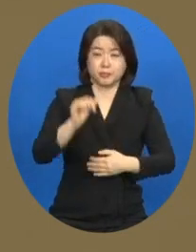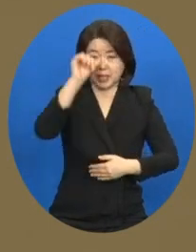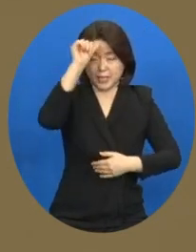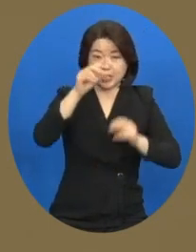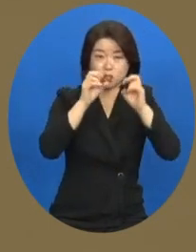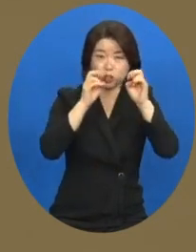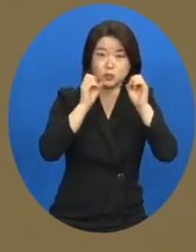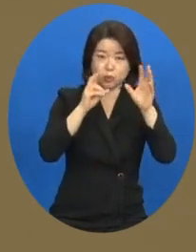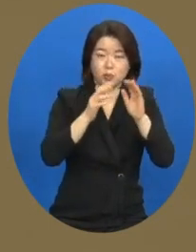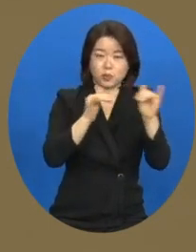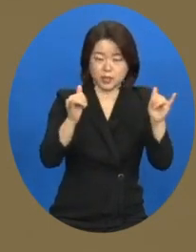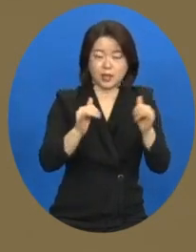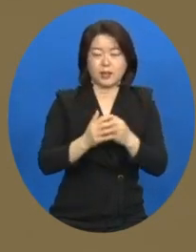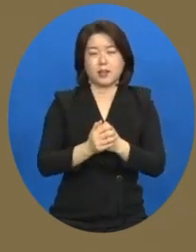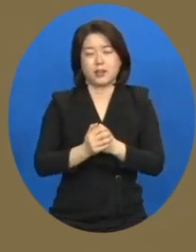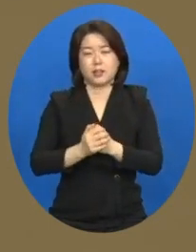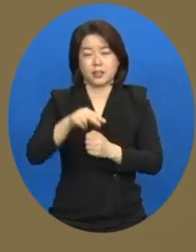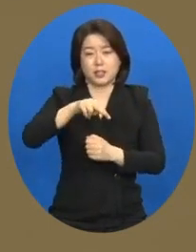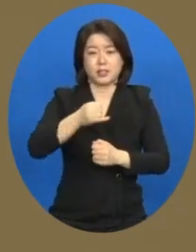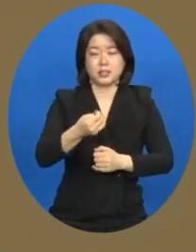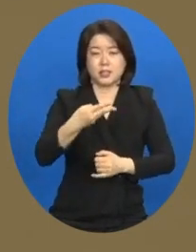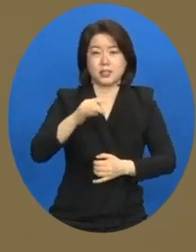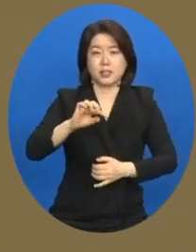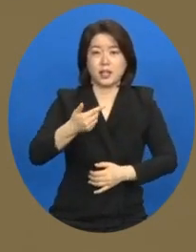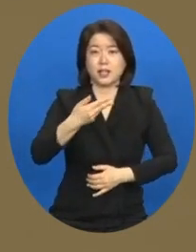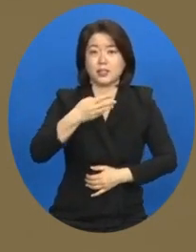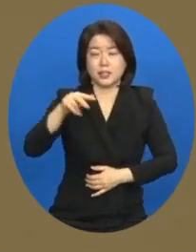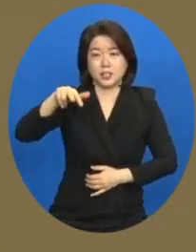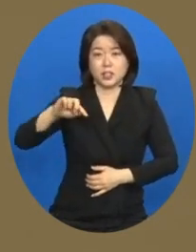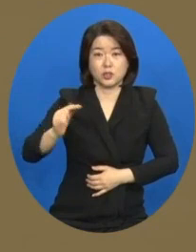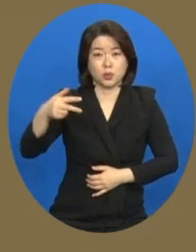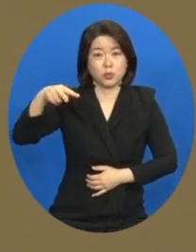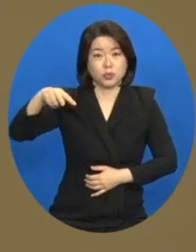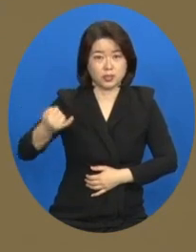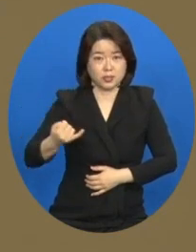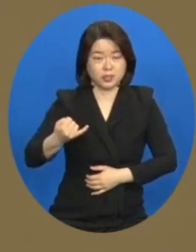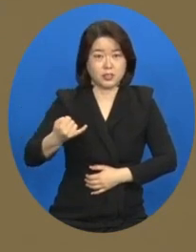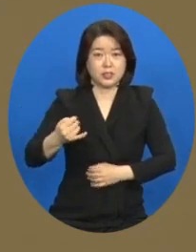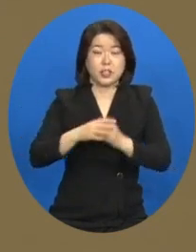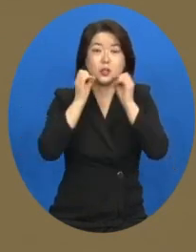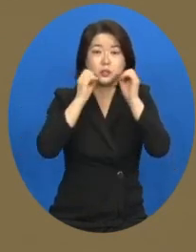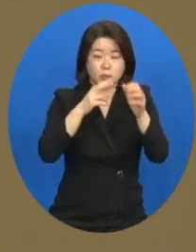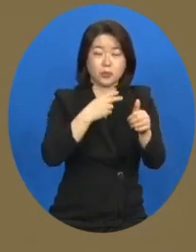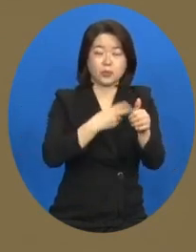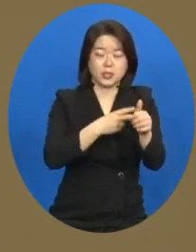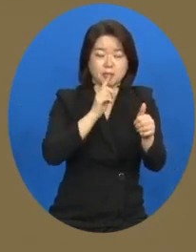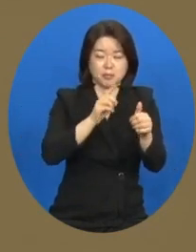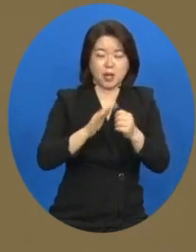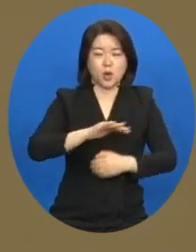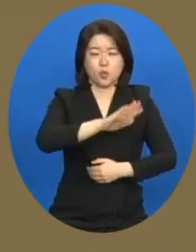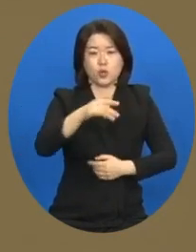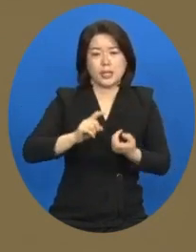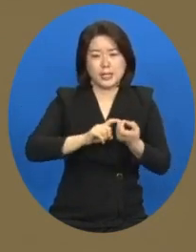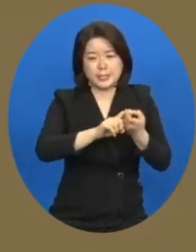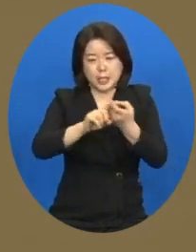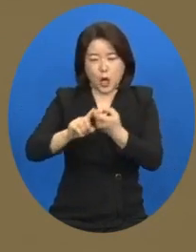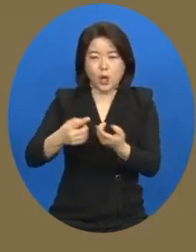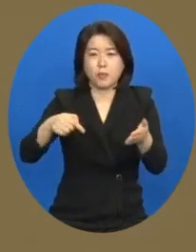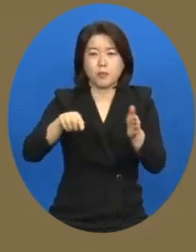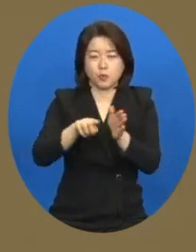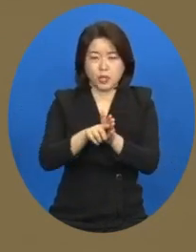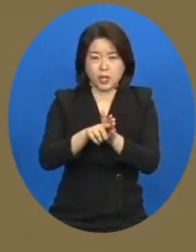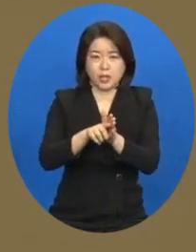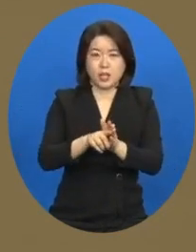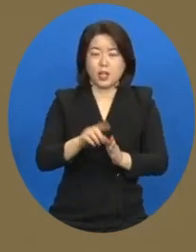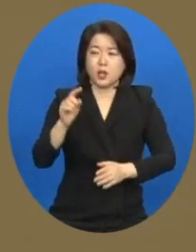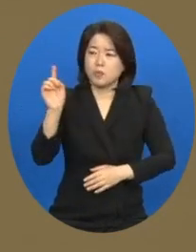선교사였던 스탠리 존스 선교사님이 우리들이 연합하려면 그 무엇이 아니라